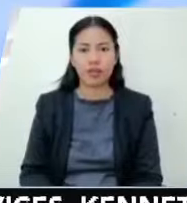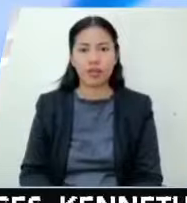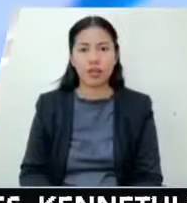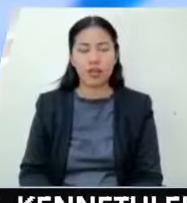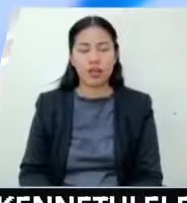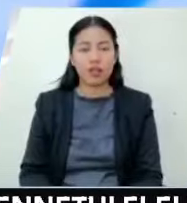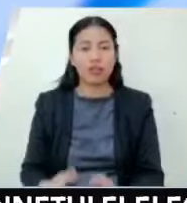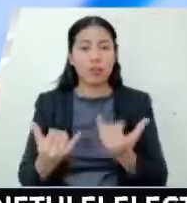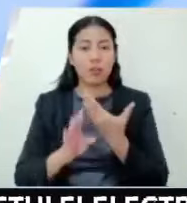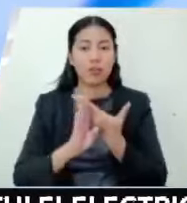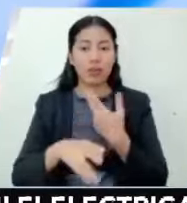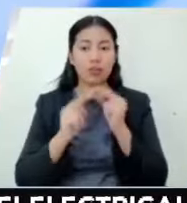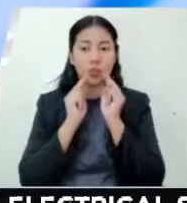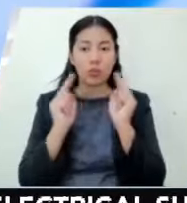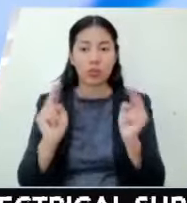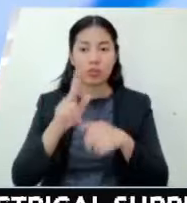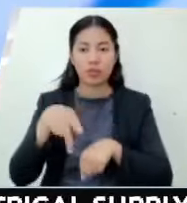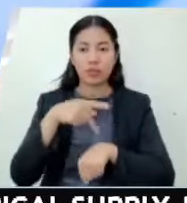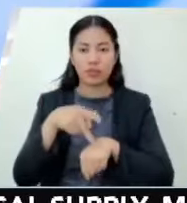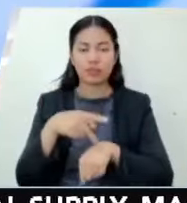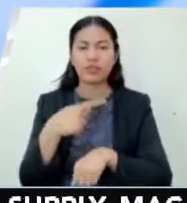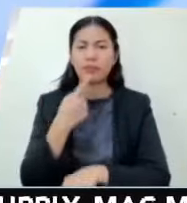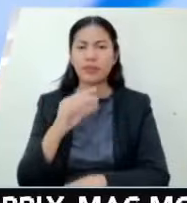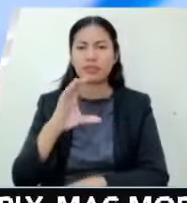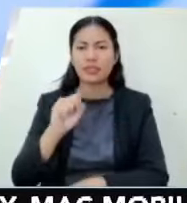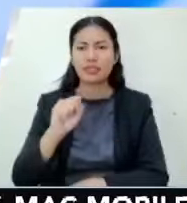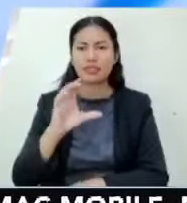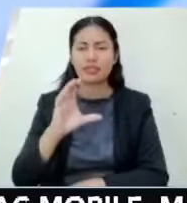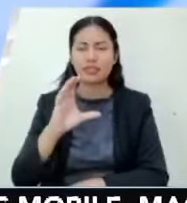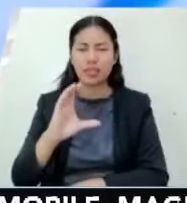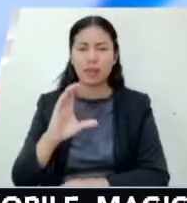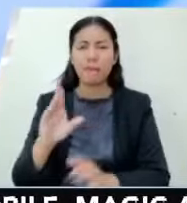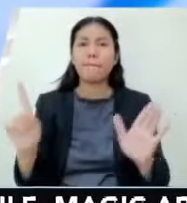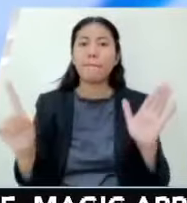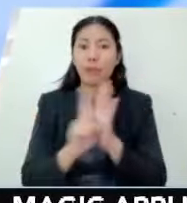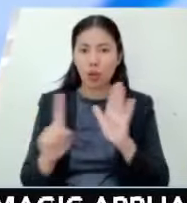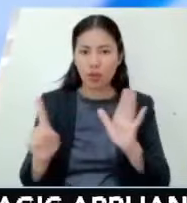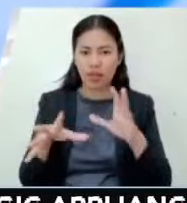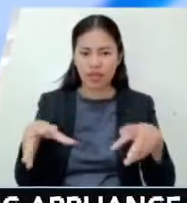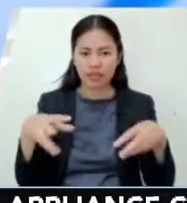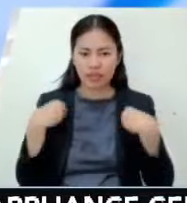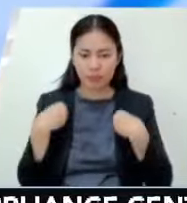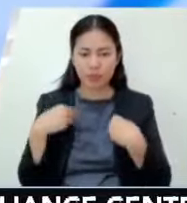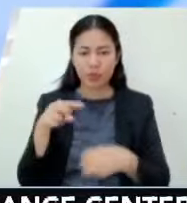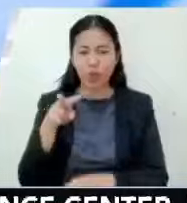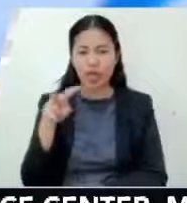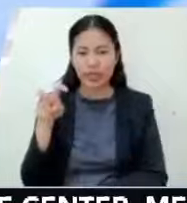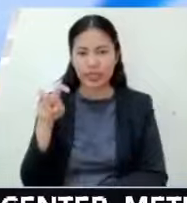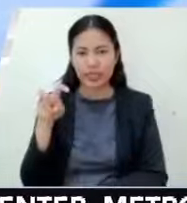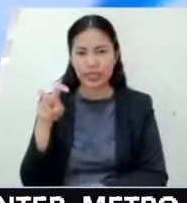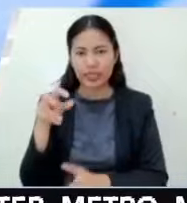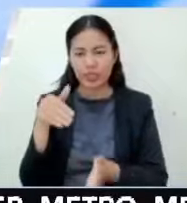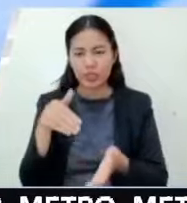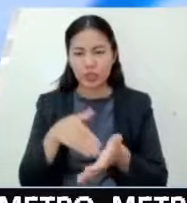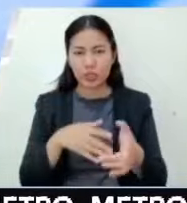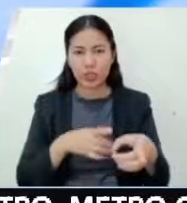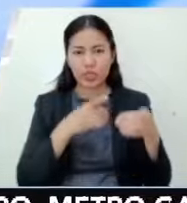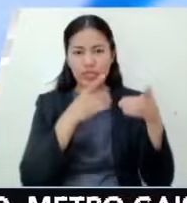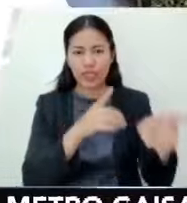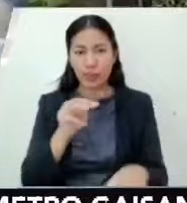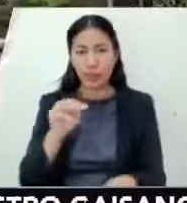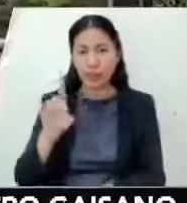bawal, sabi ng CSC, ang pagtanggap ng MMDA sa 200,000 pisong donasyon ni dating Ilocos Governor Chavit